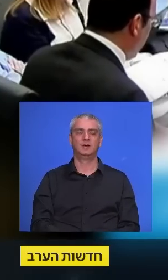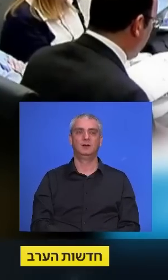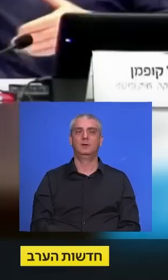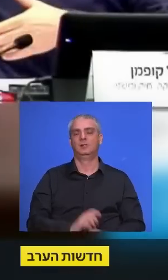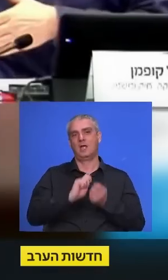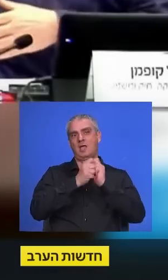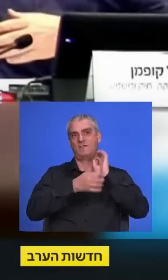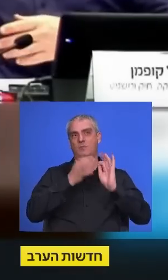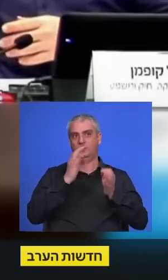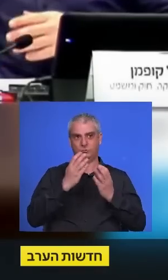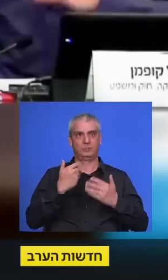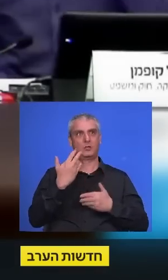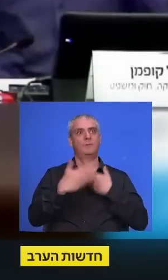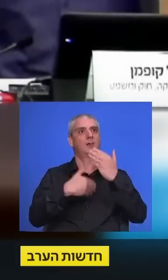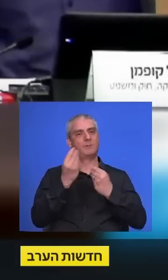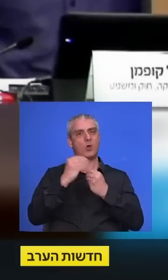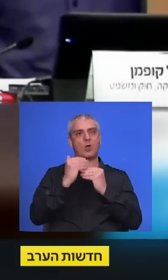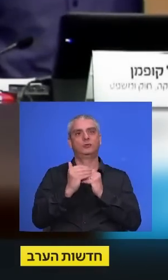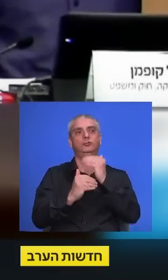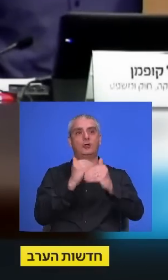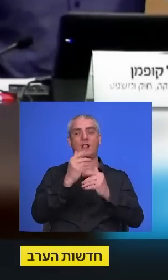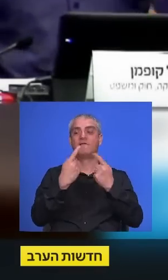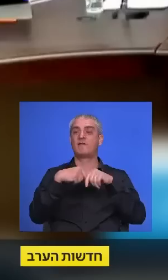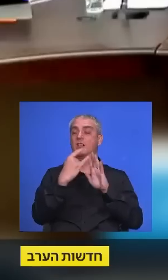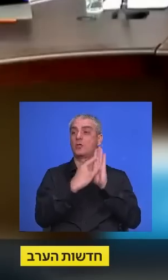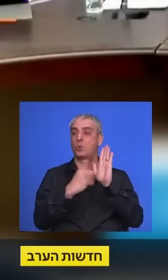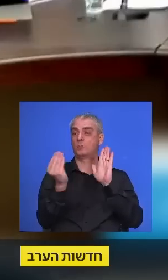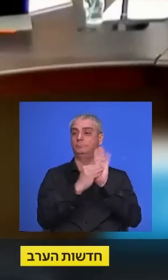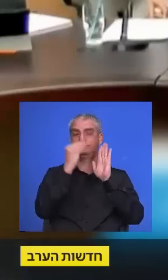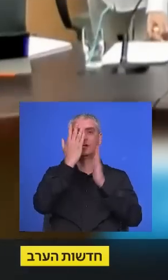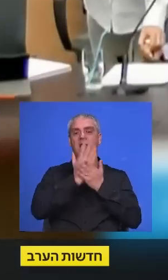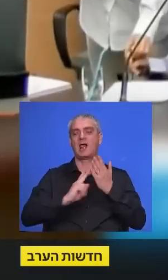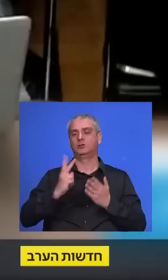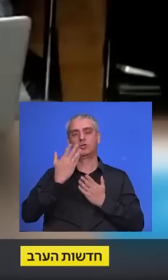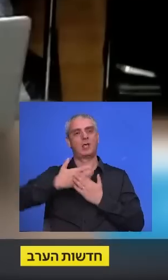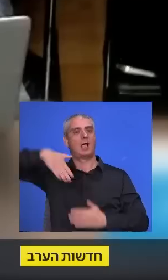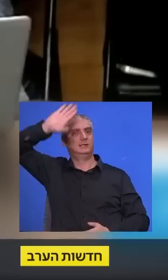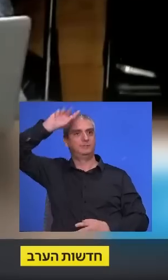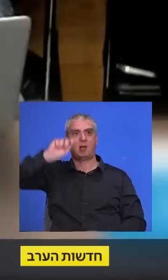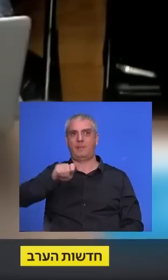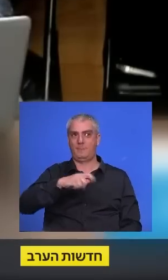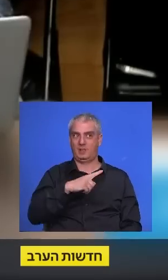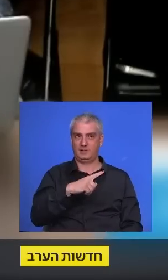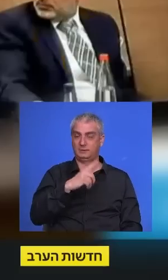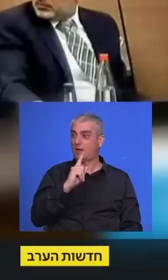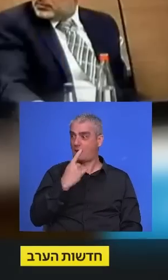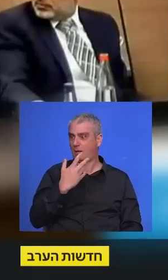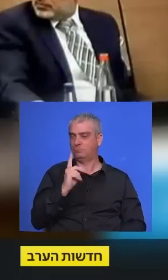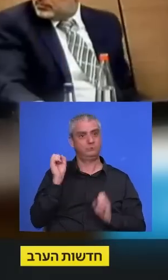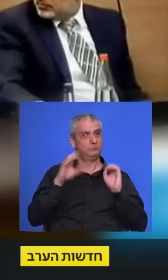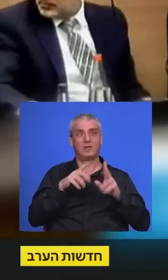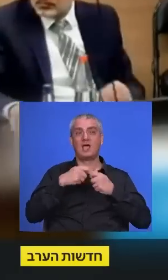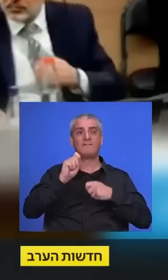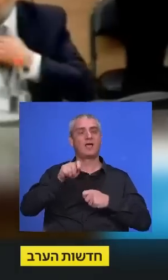הרפורמה המשפטית התקדמה היום בעוד שלב, כשוועדת החוקה אישרה את חלקה השני להצבעה במליאת הכנסת. זה קרה בהיעדרם של כל